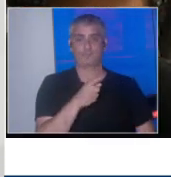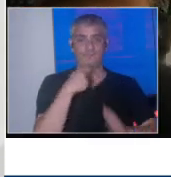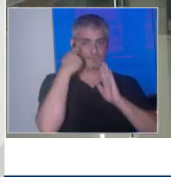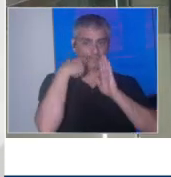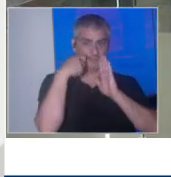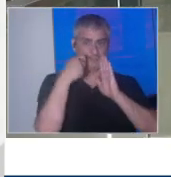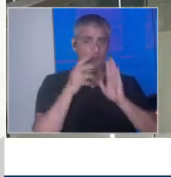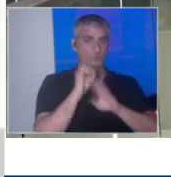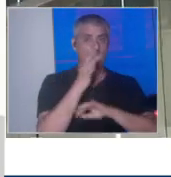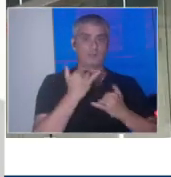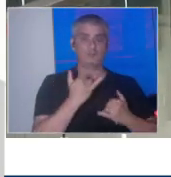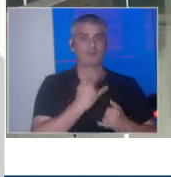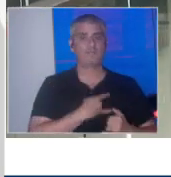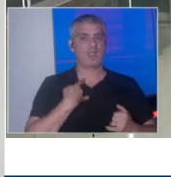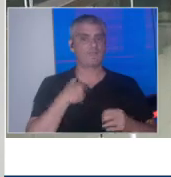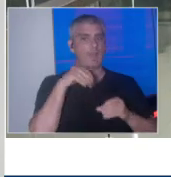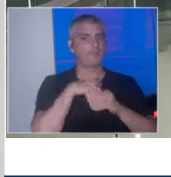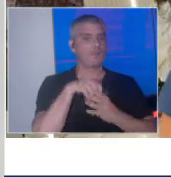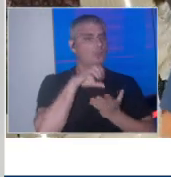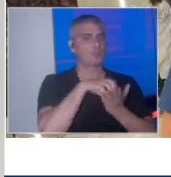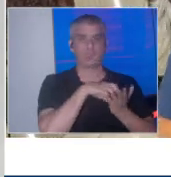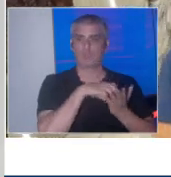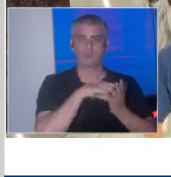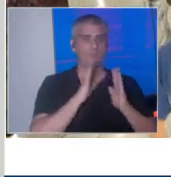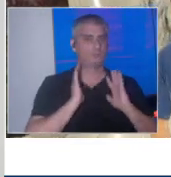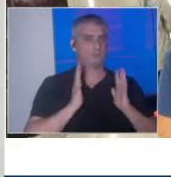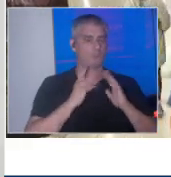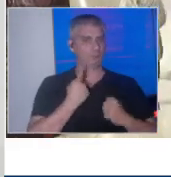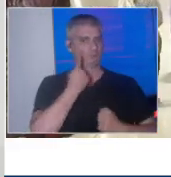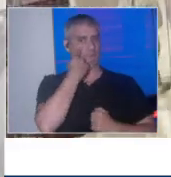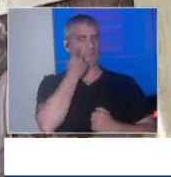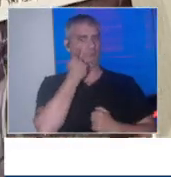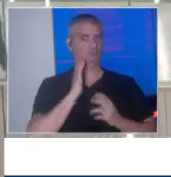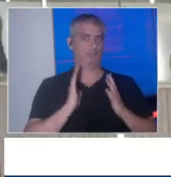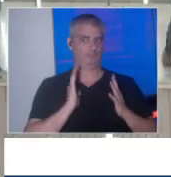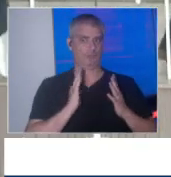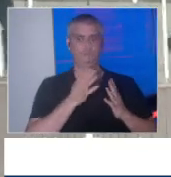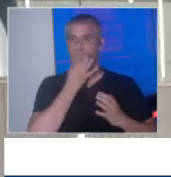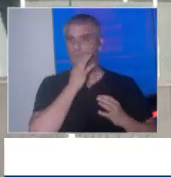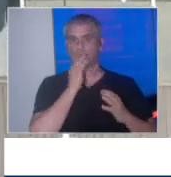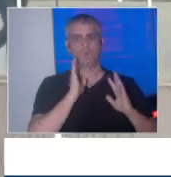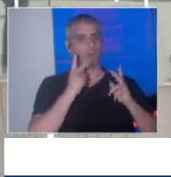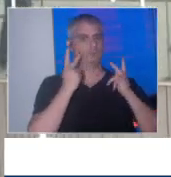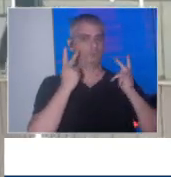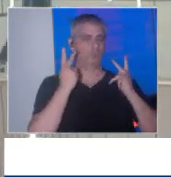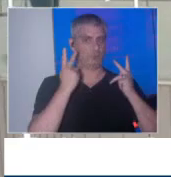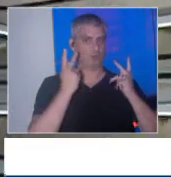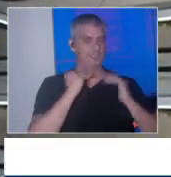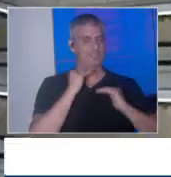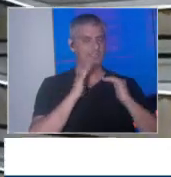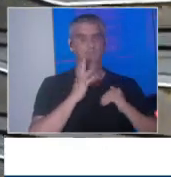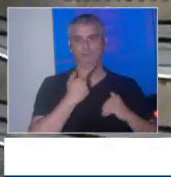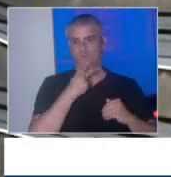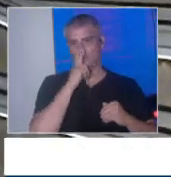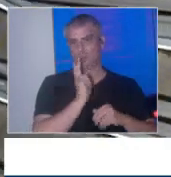בסרטון שמוקרן עכשיו, באמת החוויה בתוך התחנות היא מאוד מאוד מרשימה, זה שיפור מאוד משמעותי יחסית למה